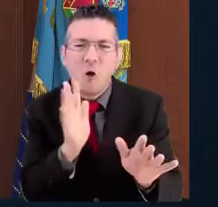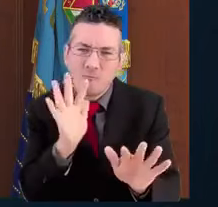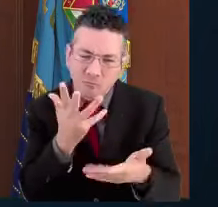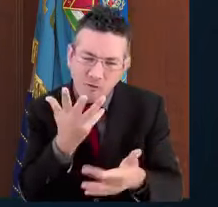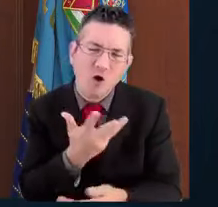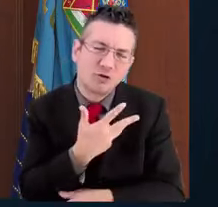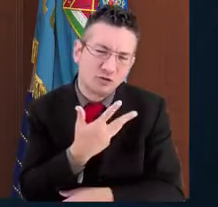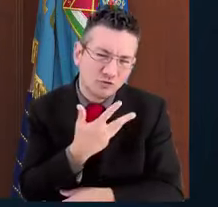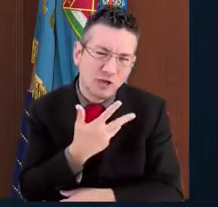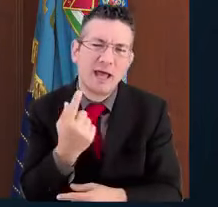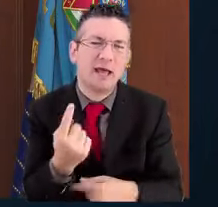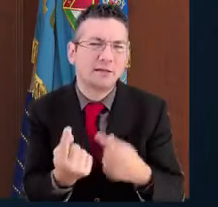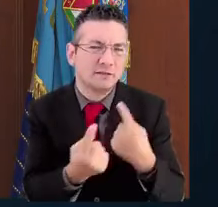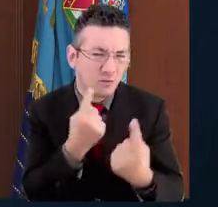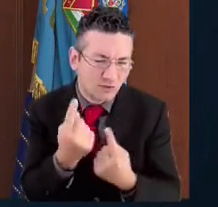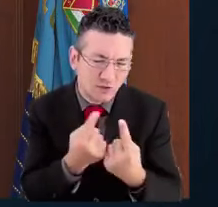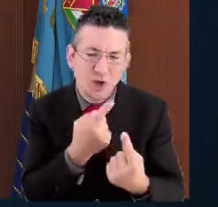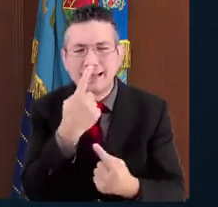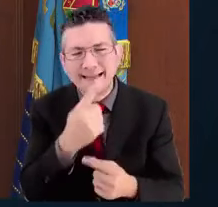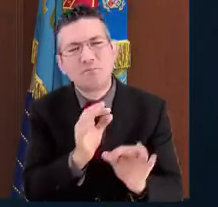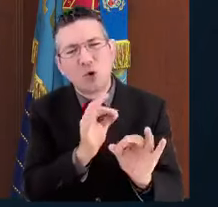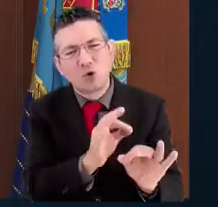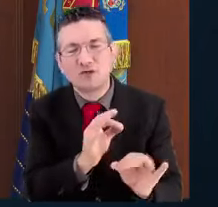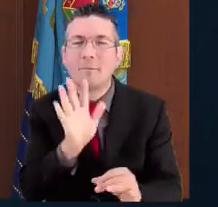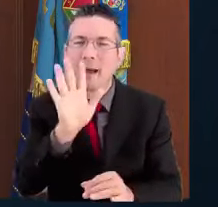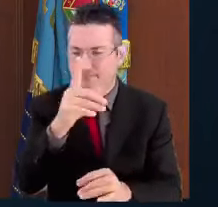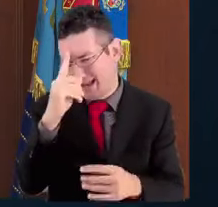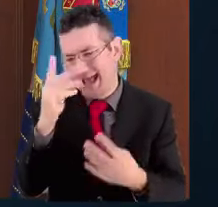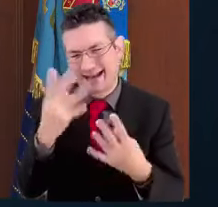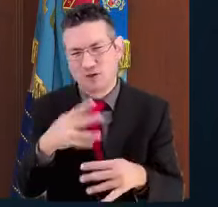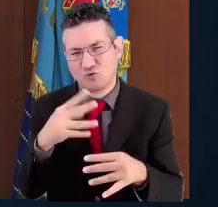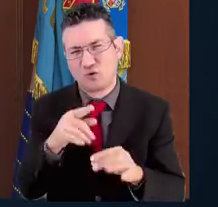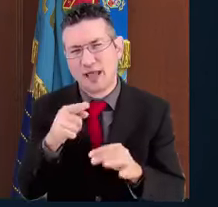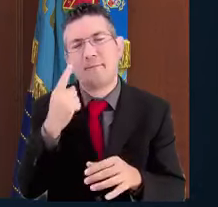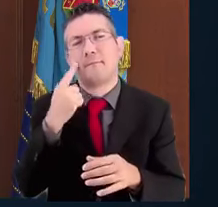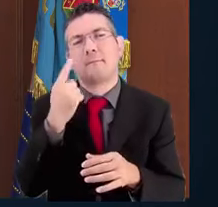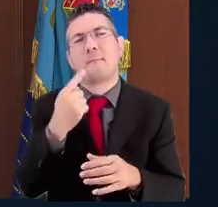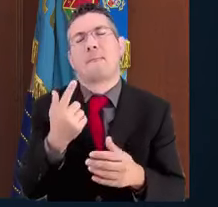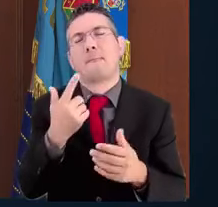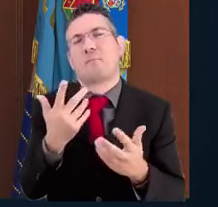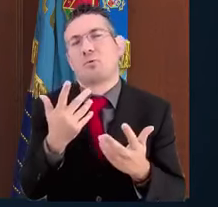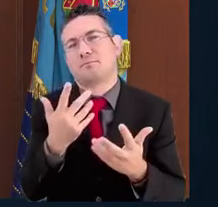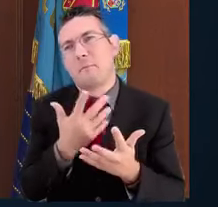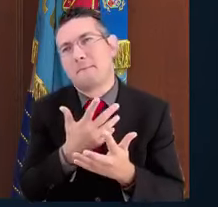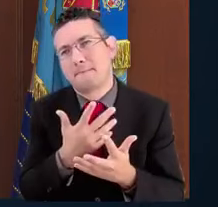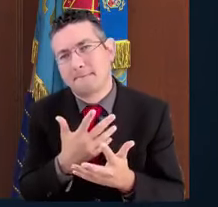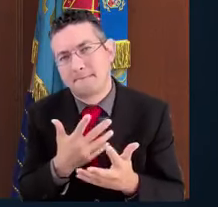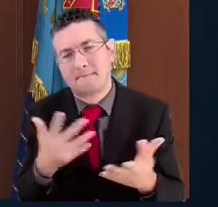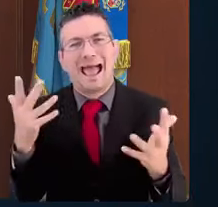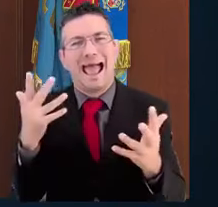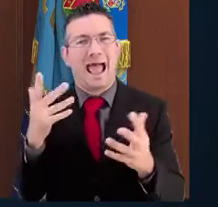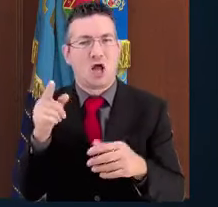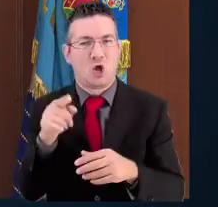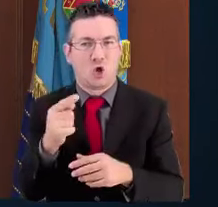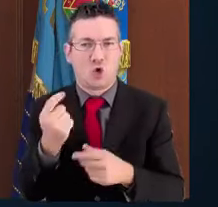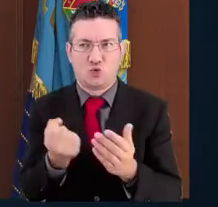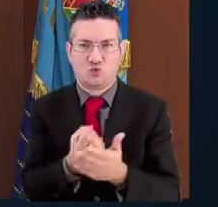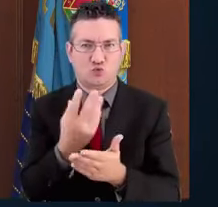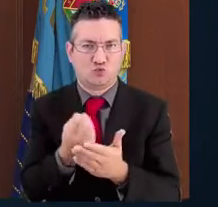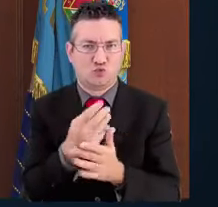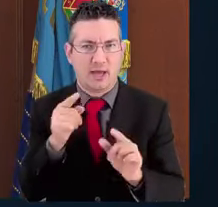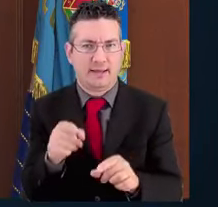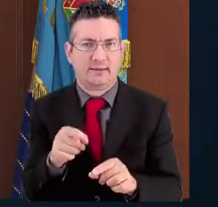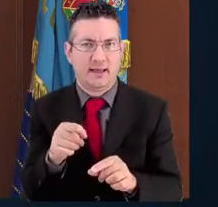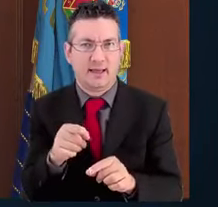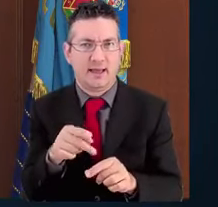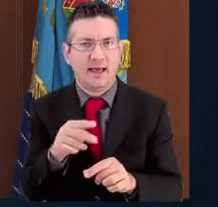situazioni di questo tipo ma noi ragioniamo adesso sui macro fenomeni che sono questi appunto 17.000 persone che